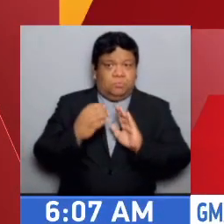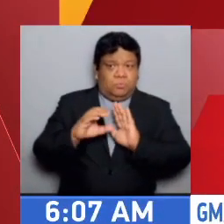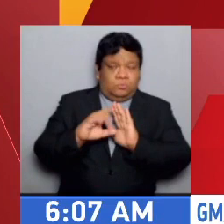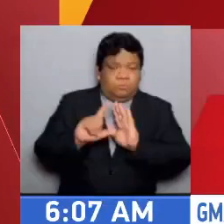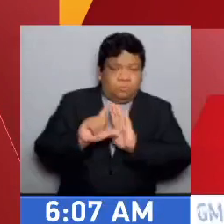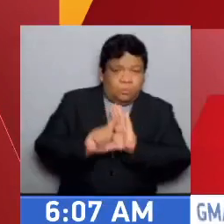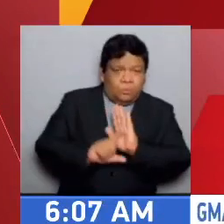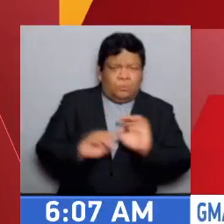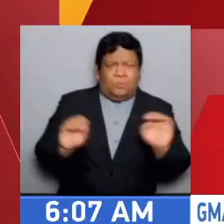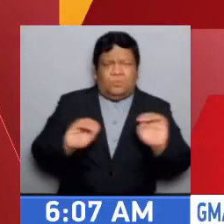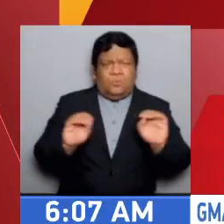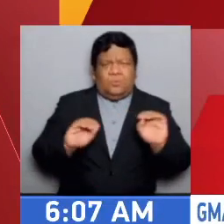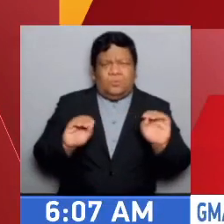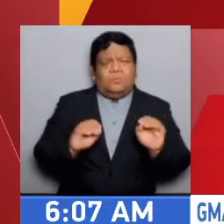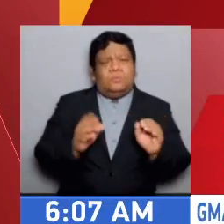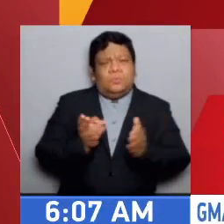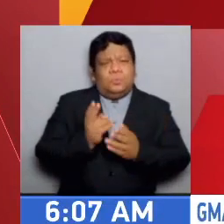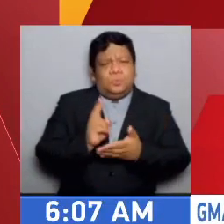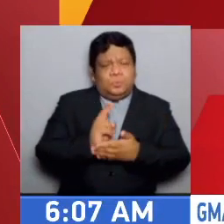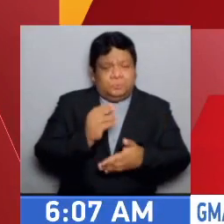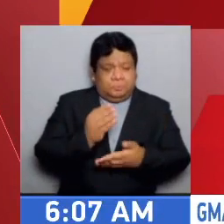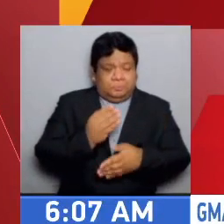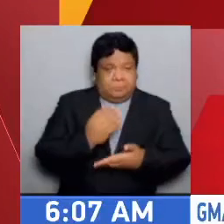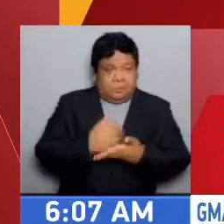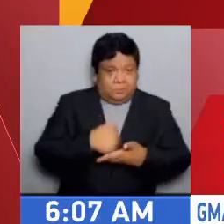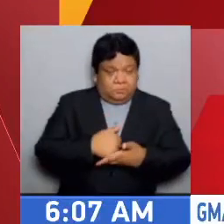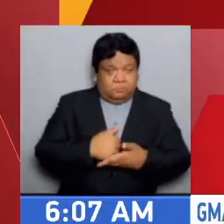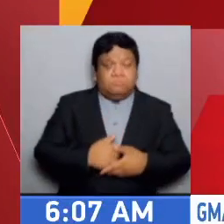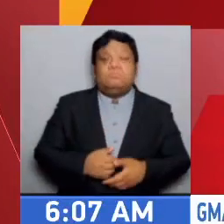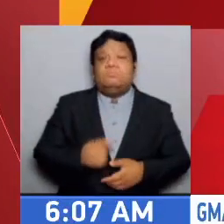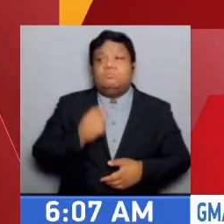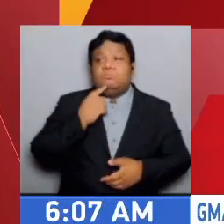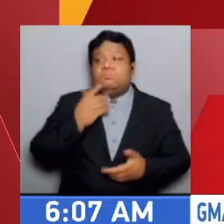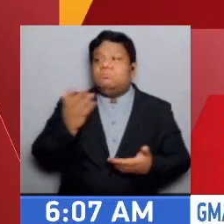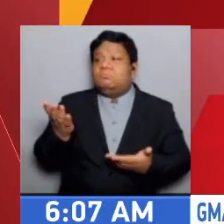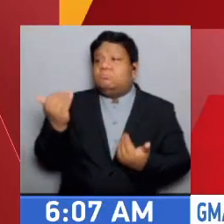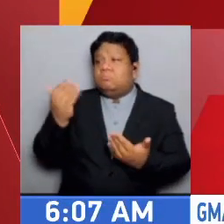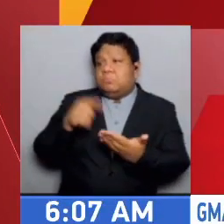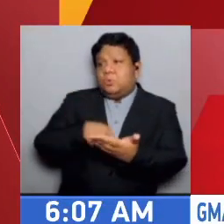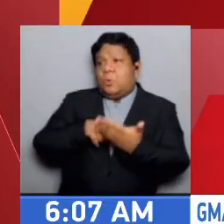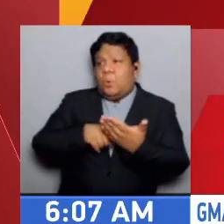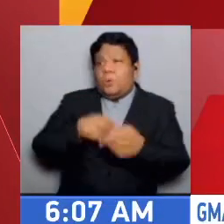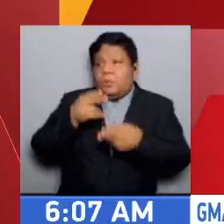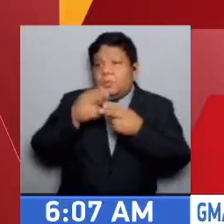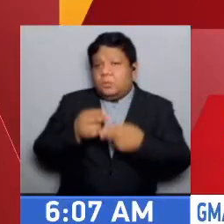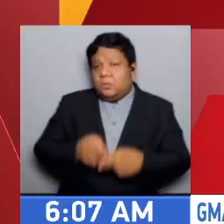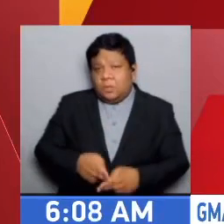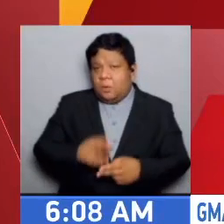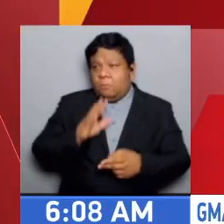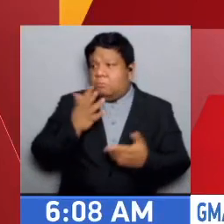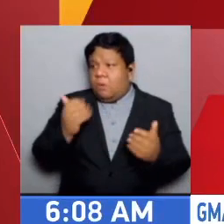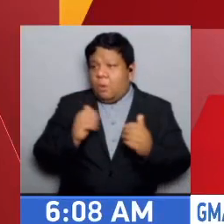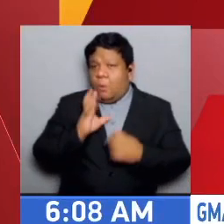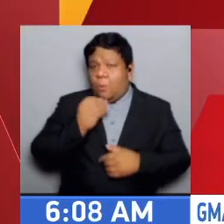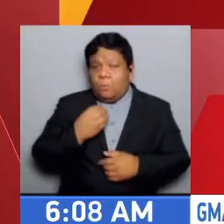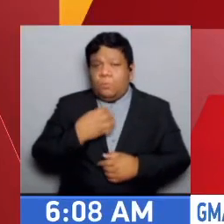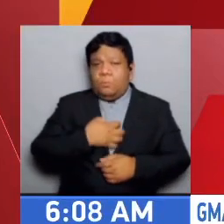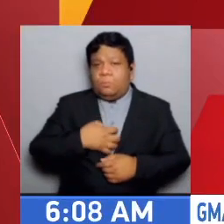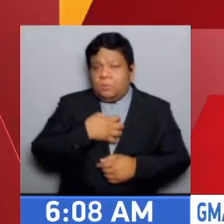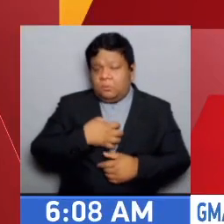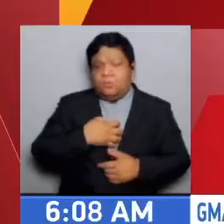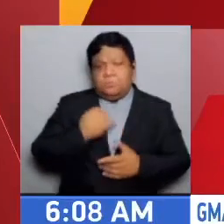kay Ontiveros ang mga pangalan at dokumento ng mga inireklamo para maimbestigahan ang umano'y ghost